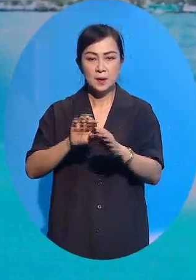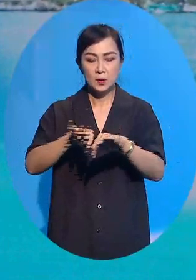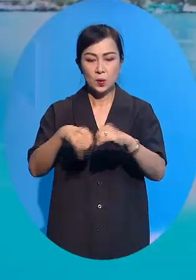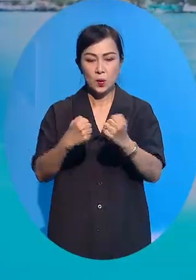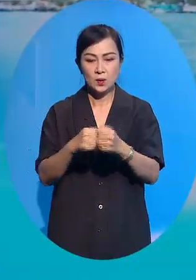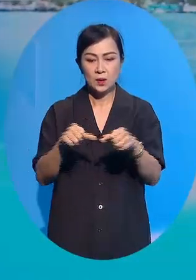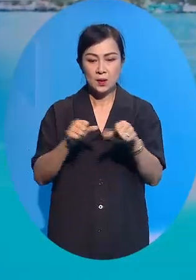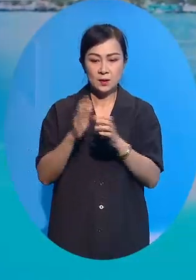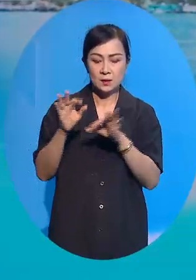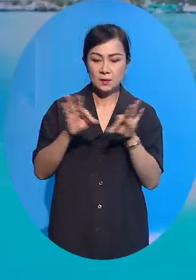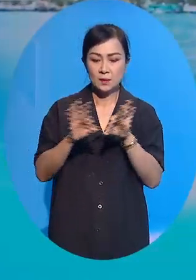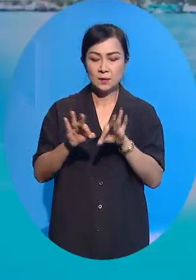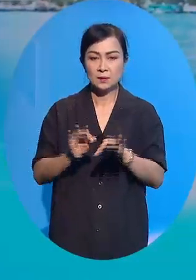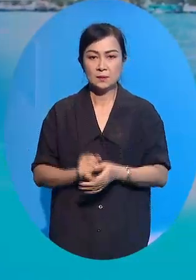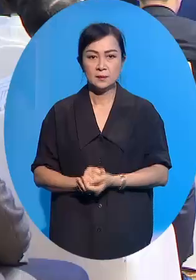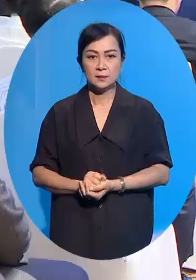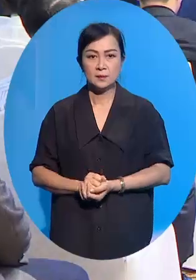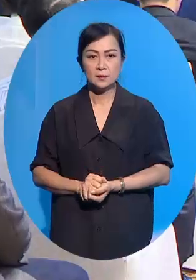tại thành phố Hồ Chí Minh.